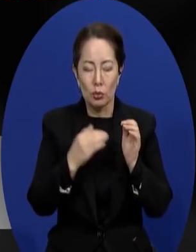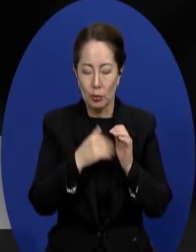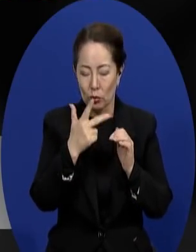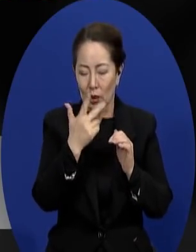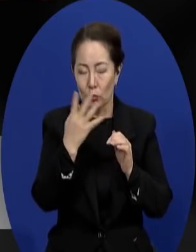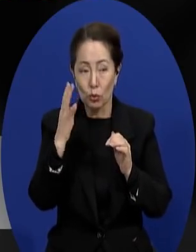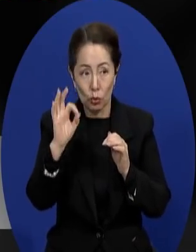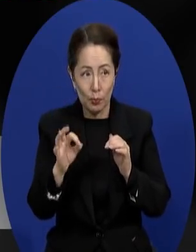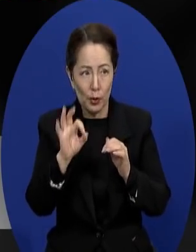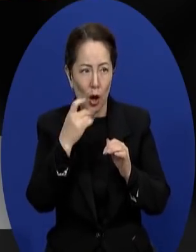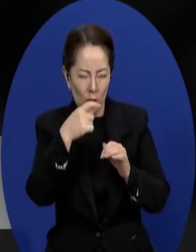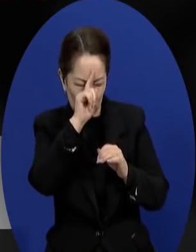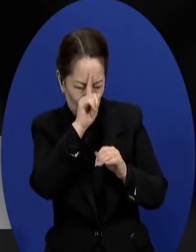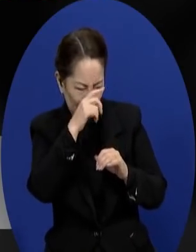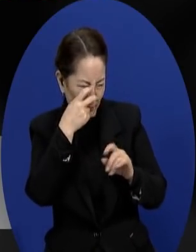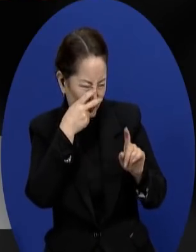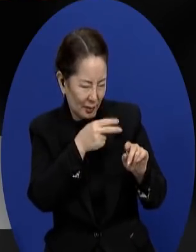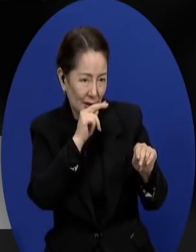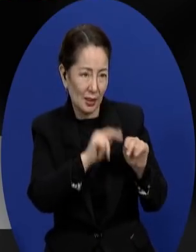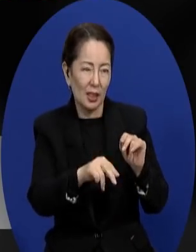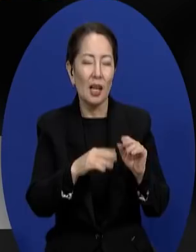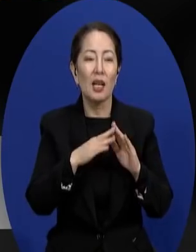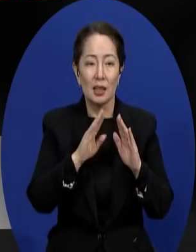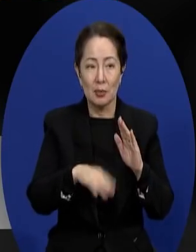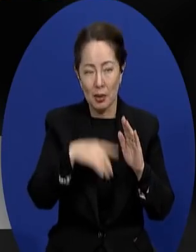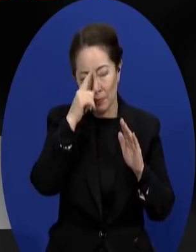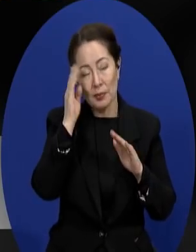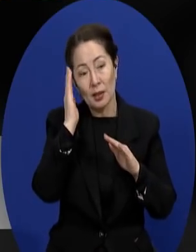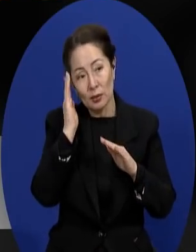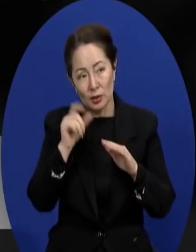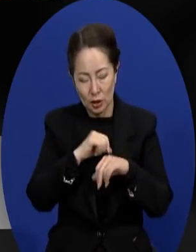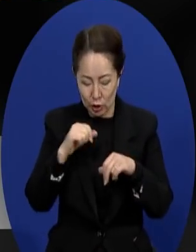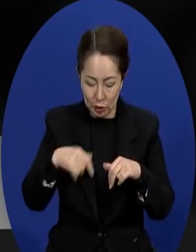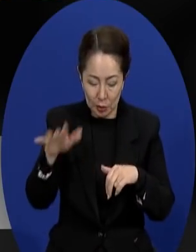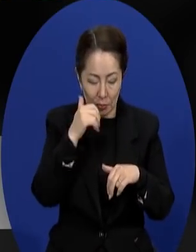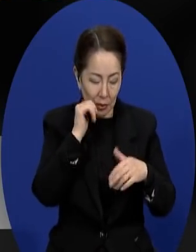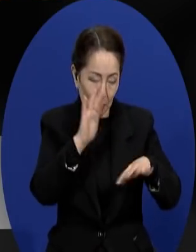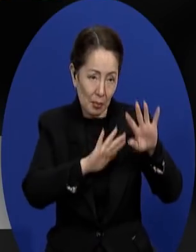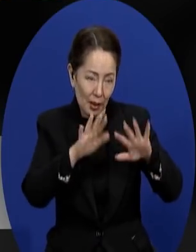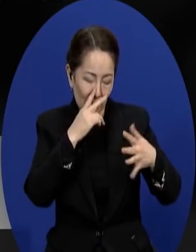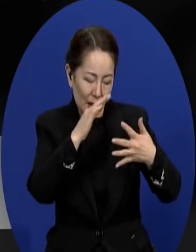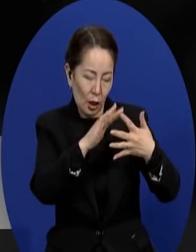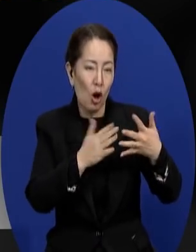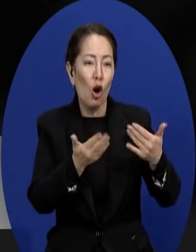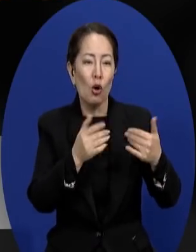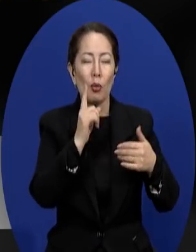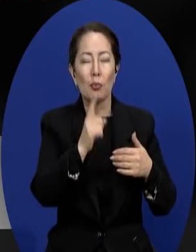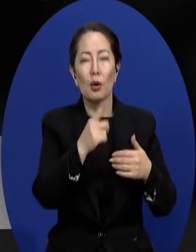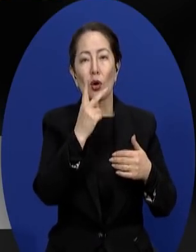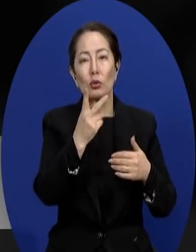14,354 хүн өрхийн эмчийн хяналтаар гэрээр эмчлүүлж байна. Эмнэлэг тавтан эмчлүүлж байгаа иргэдийн биеийн байдлын үнэлвэл хөнгөн